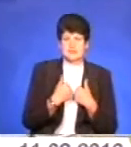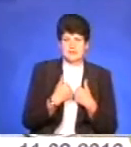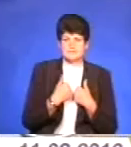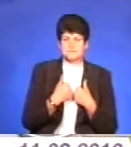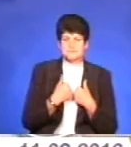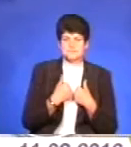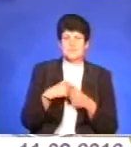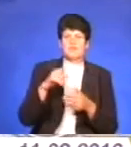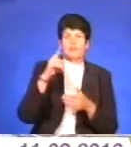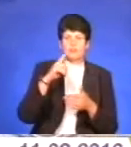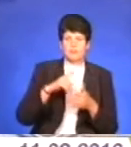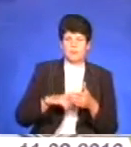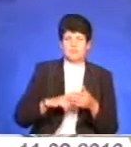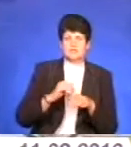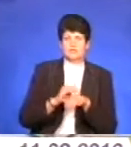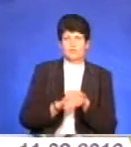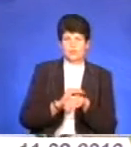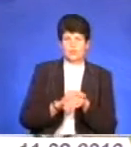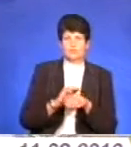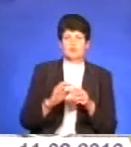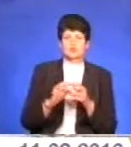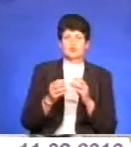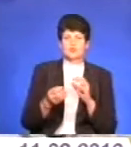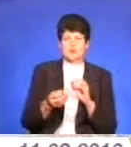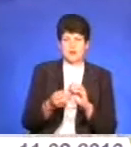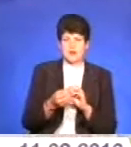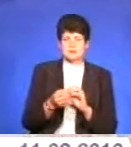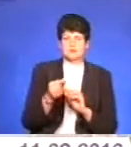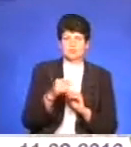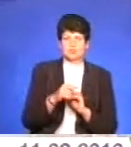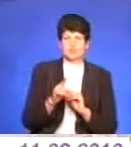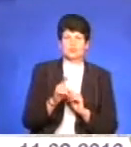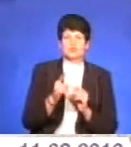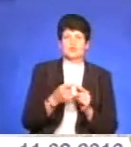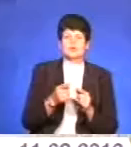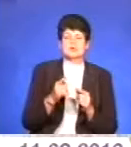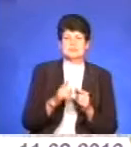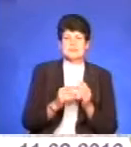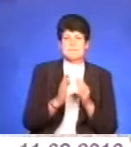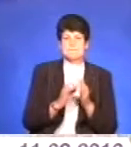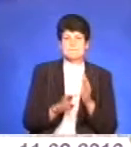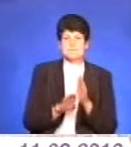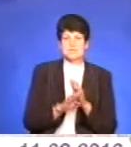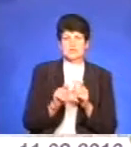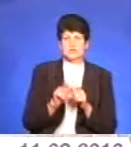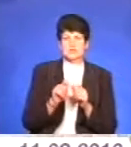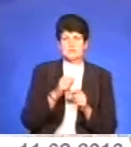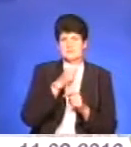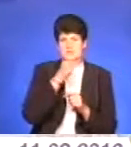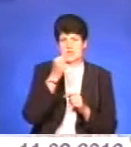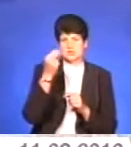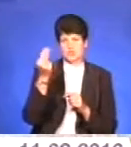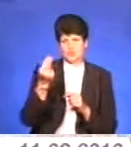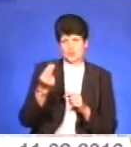впевнений в доброму результаті, тому що це все ж таки під контролем старших художників.